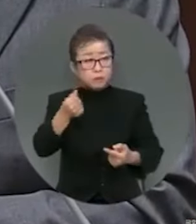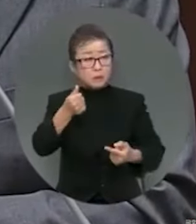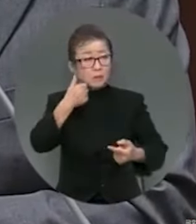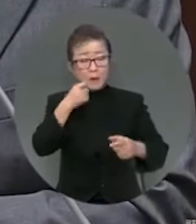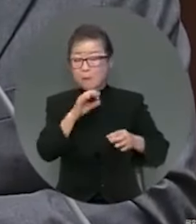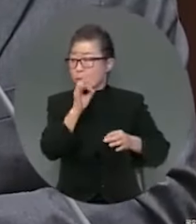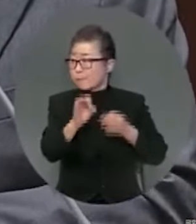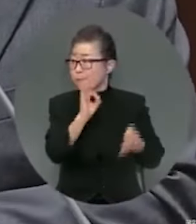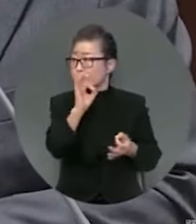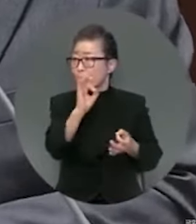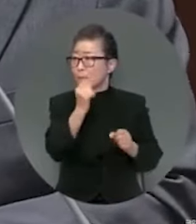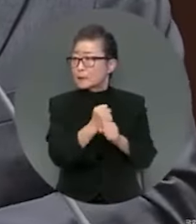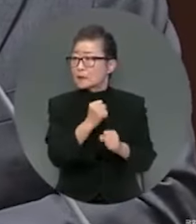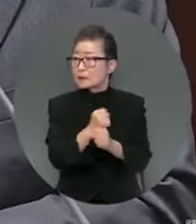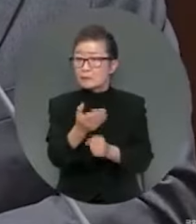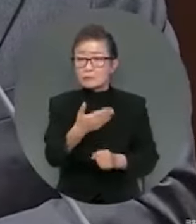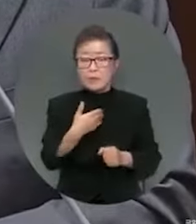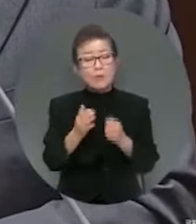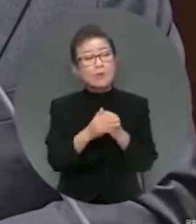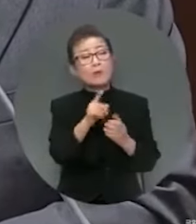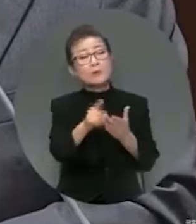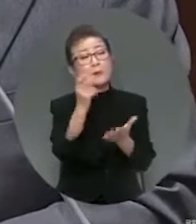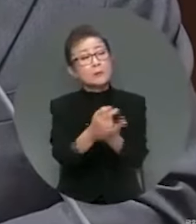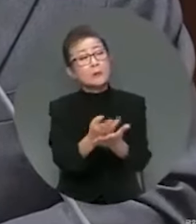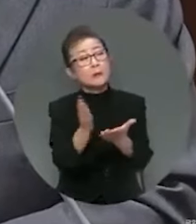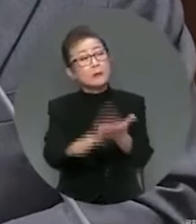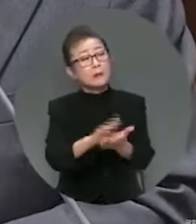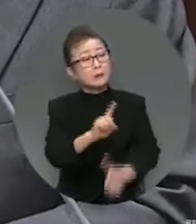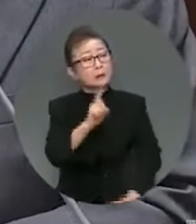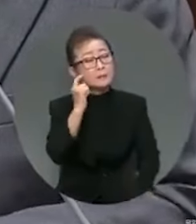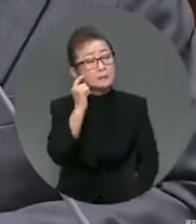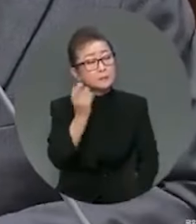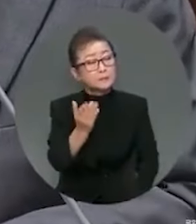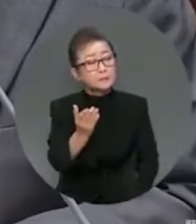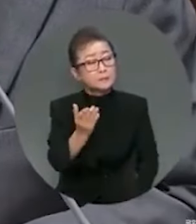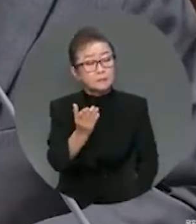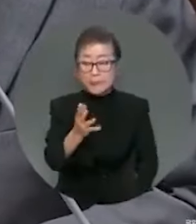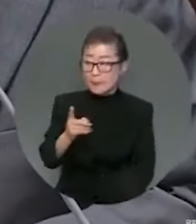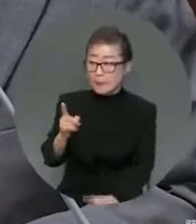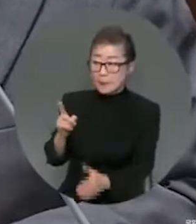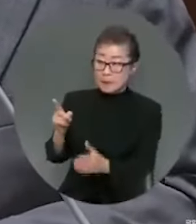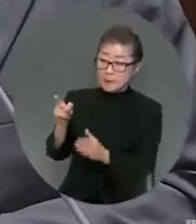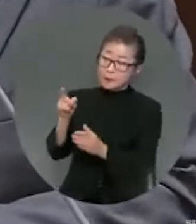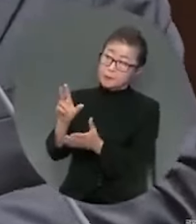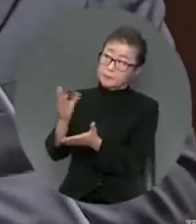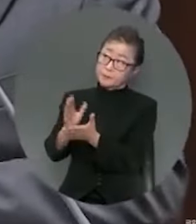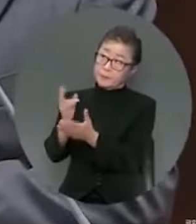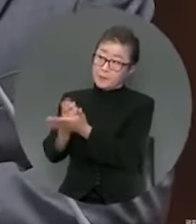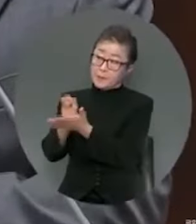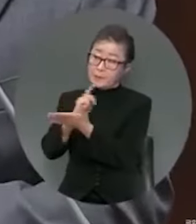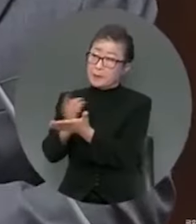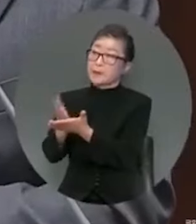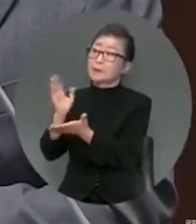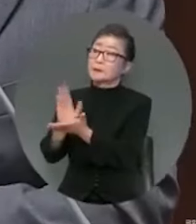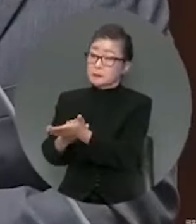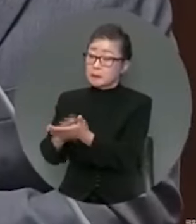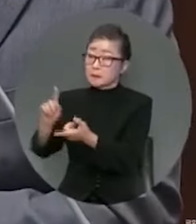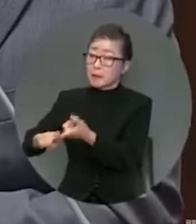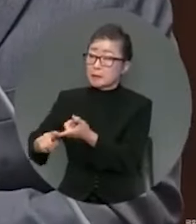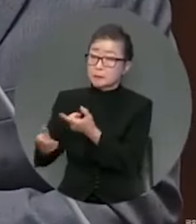된다고 생각하는데 어떻게 생각하시나요? 그 부분은 국회에서 법률로서 정하셔야 되는 일이기